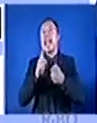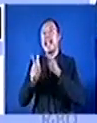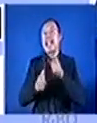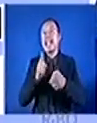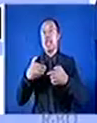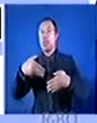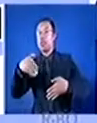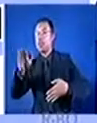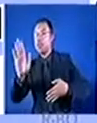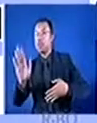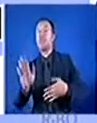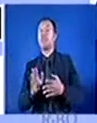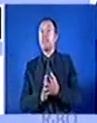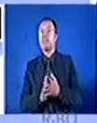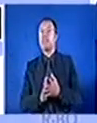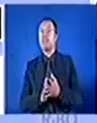latihan-latihan,